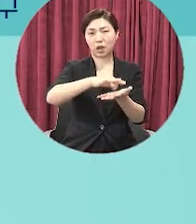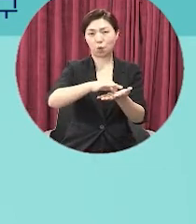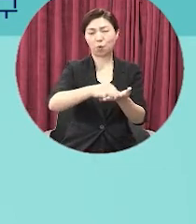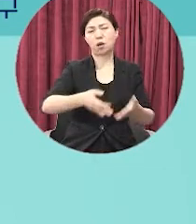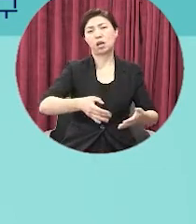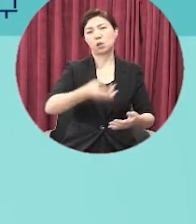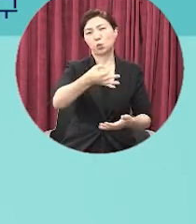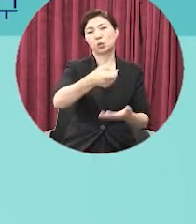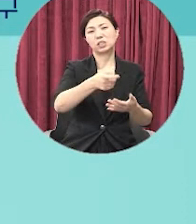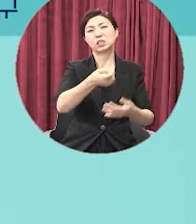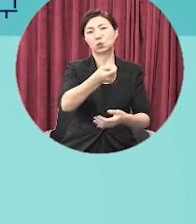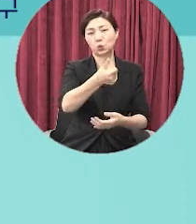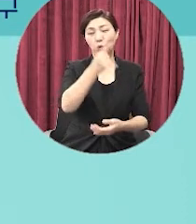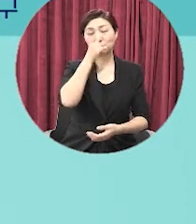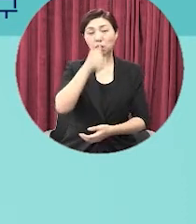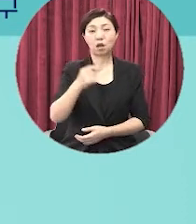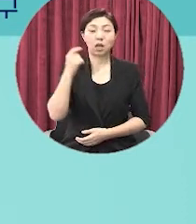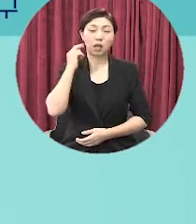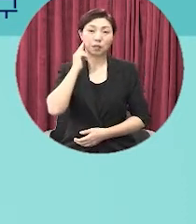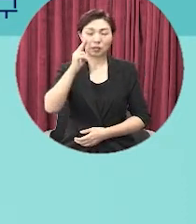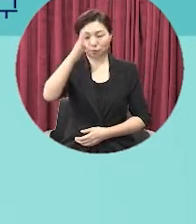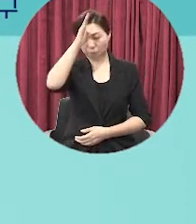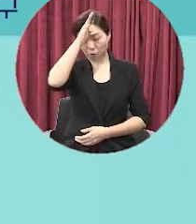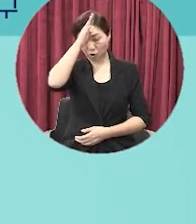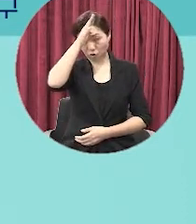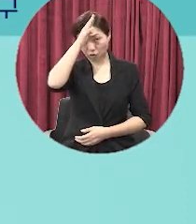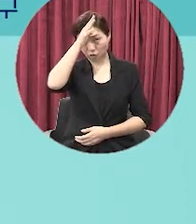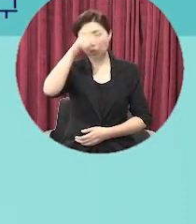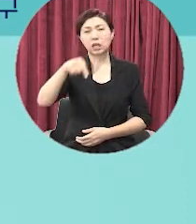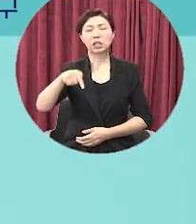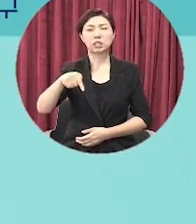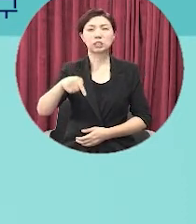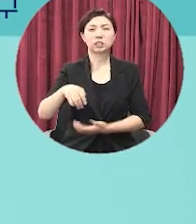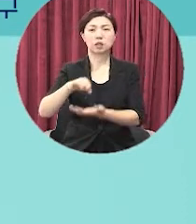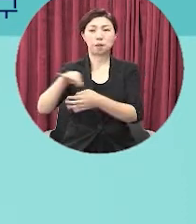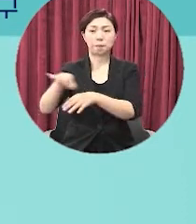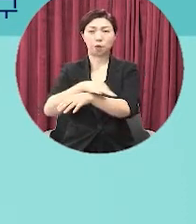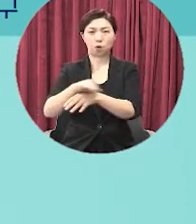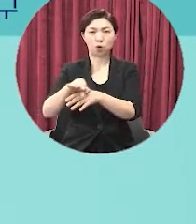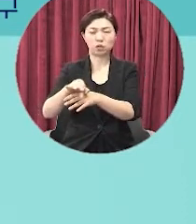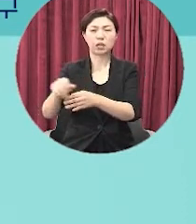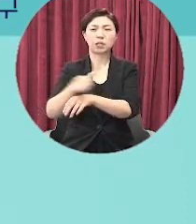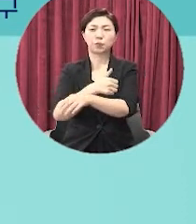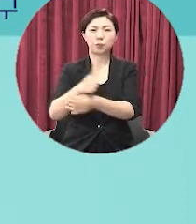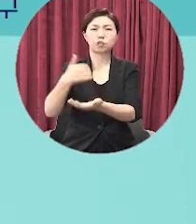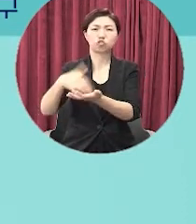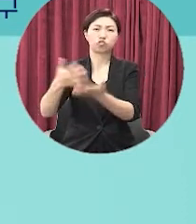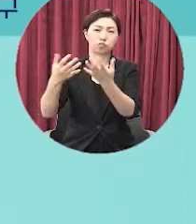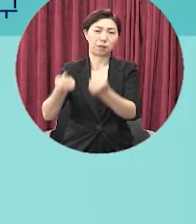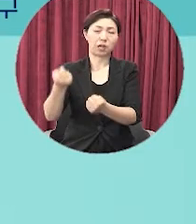중증 이 1인당 대원 1순위 1회 당 진료비가 높은 것을 확인할 수 있었습니다